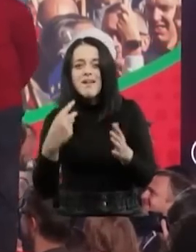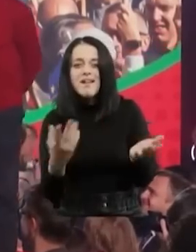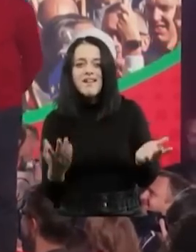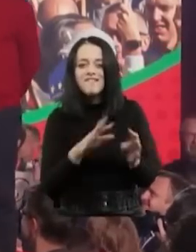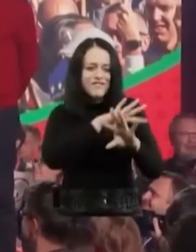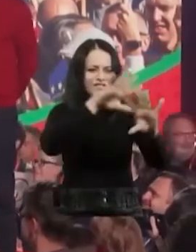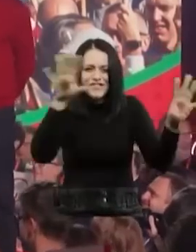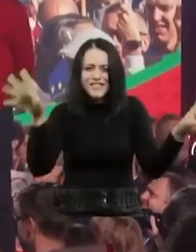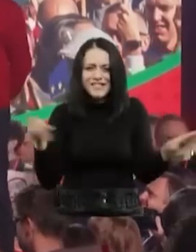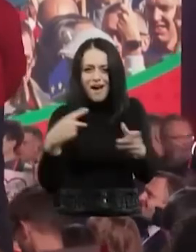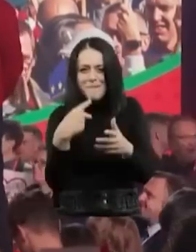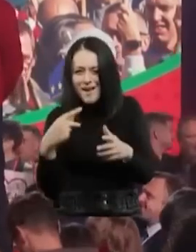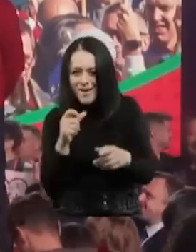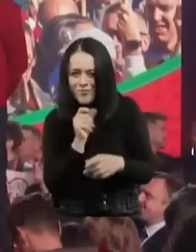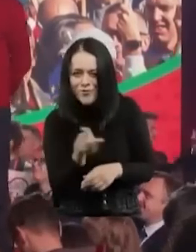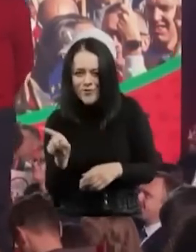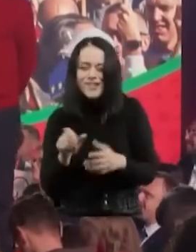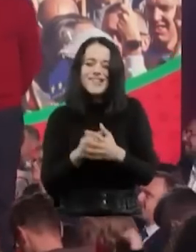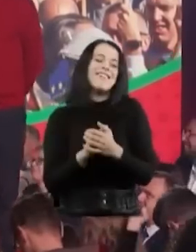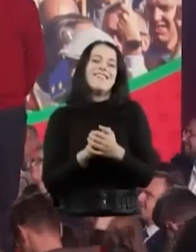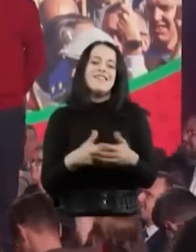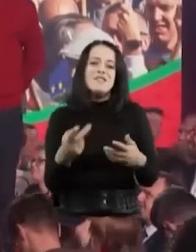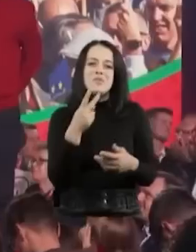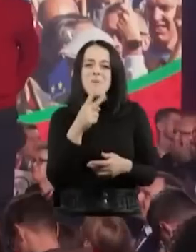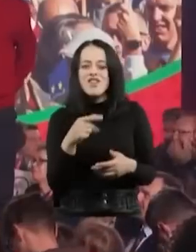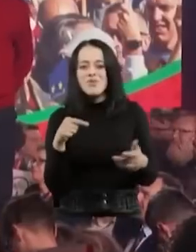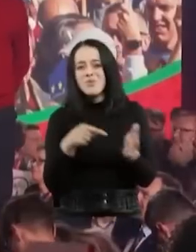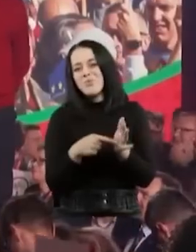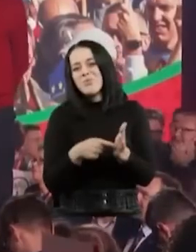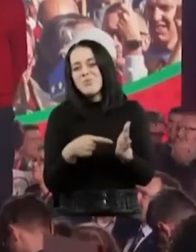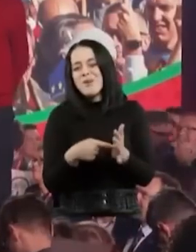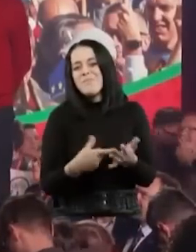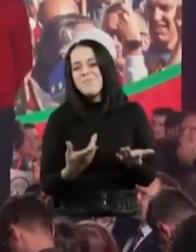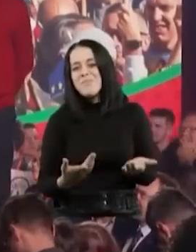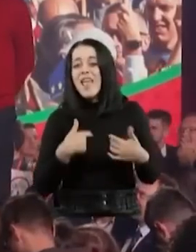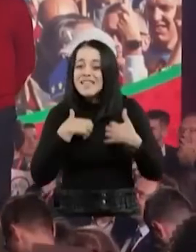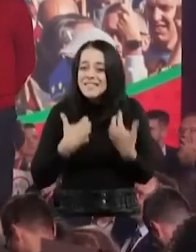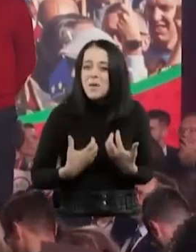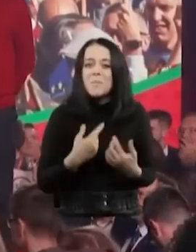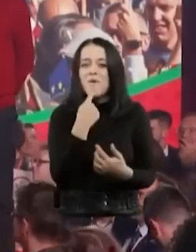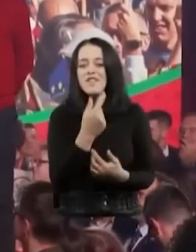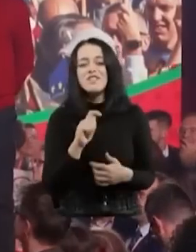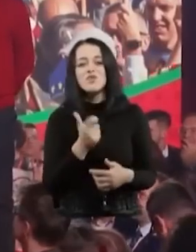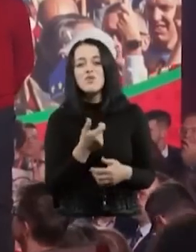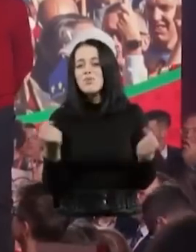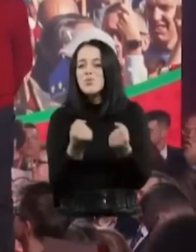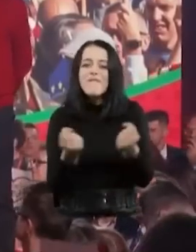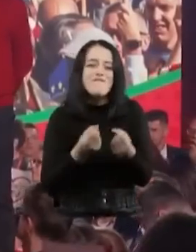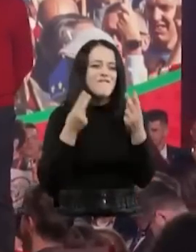w Sejmie. Koalicja, przepraszam, no tak, koalicja Kosiniaka, Kamysza i